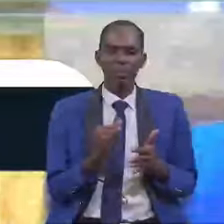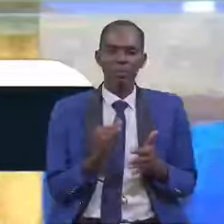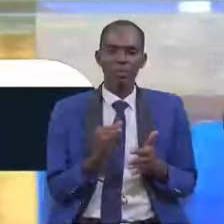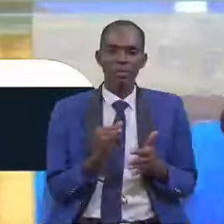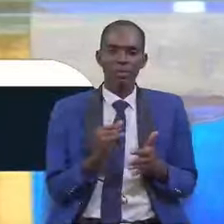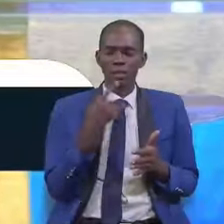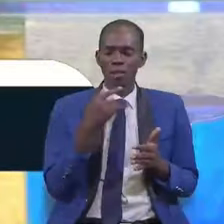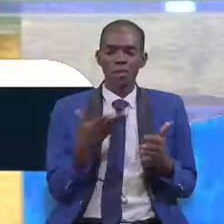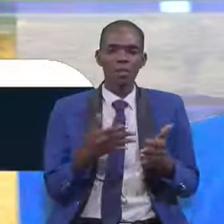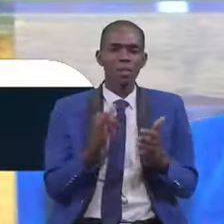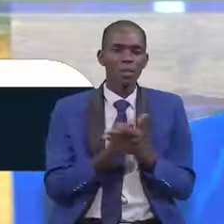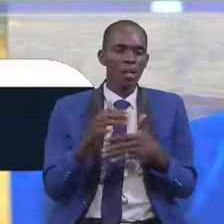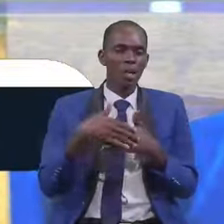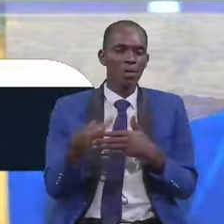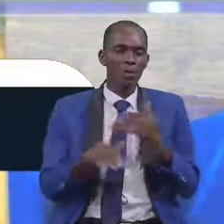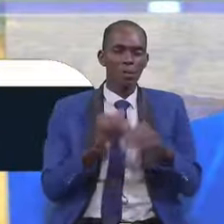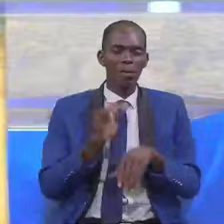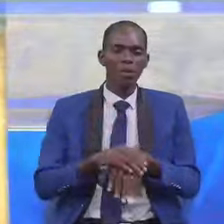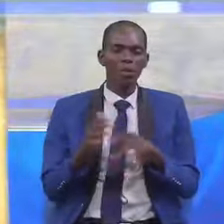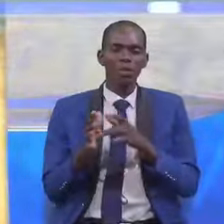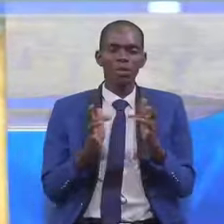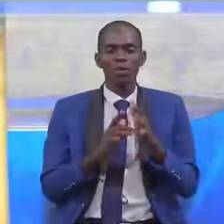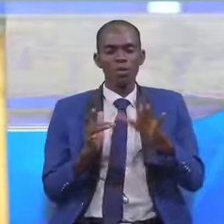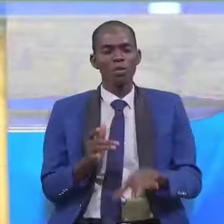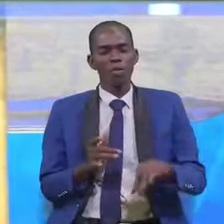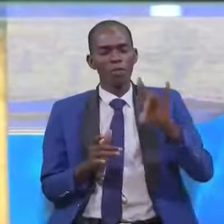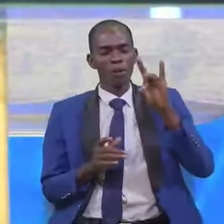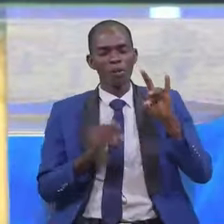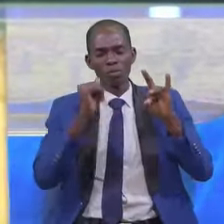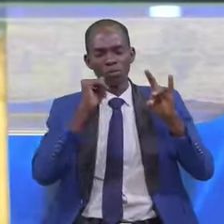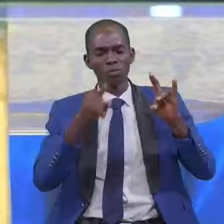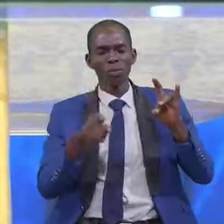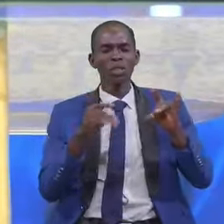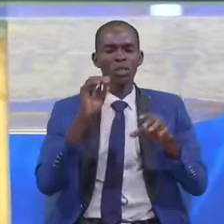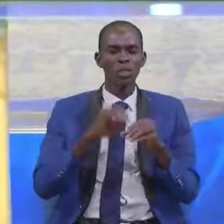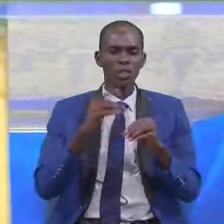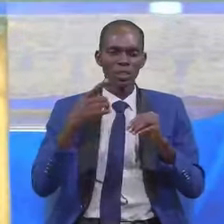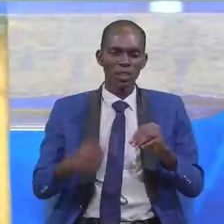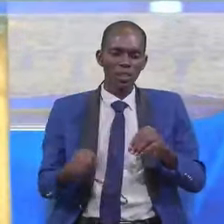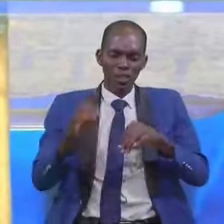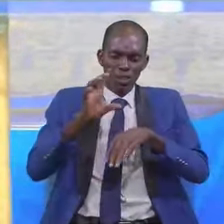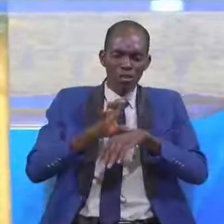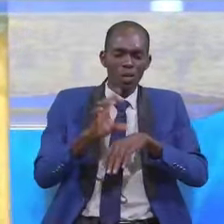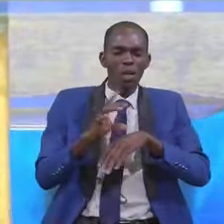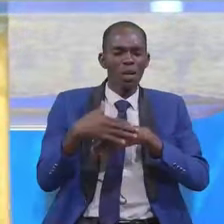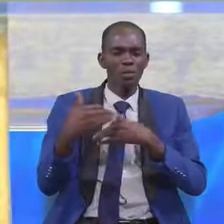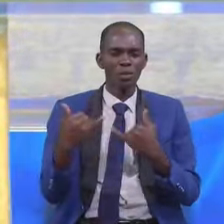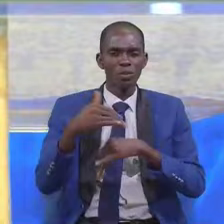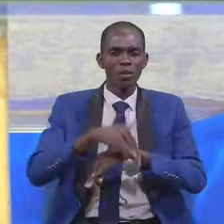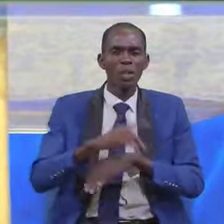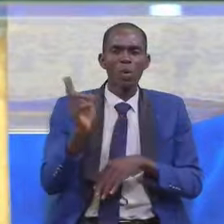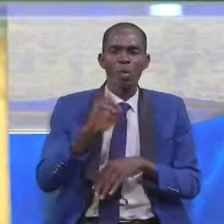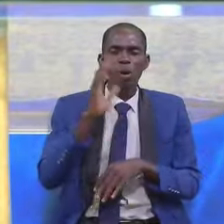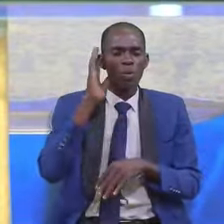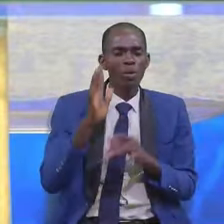dans le temple. » Après ce soir, où est-ce que Jésus vous trouvera après votre guérison? Où